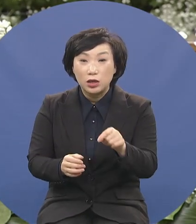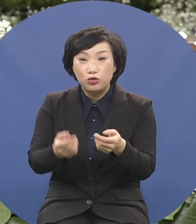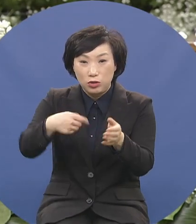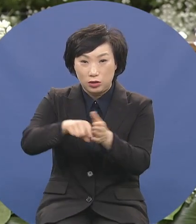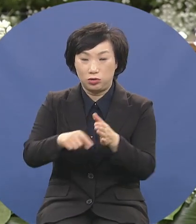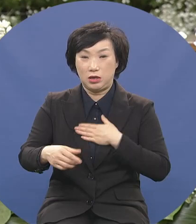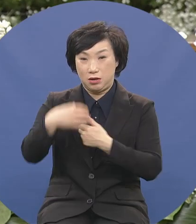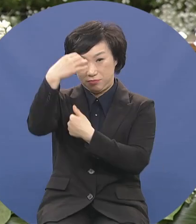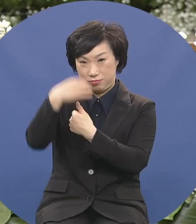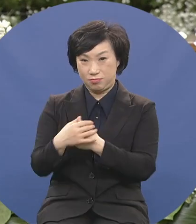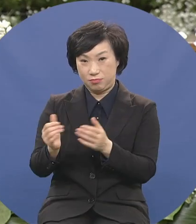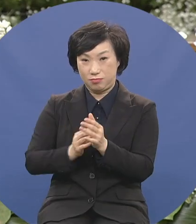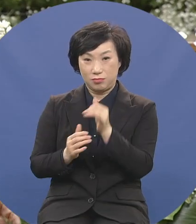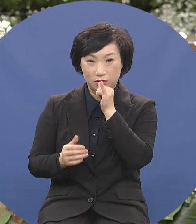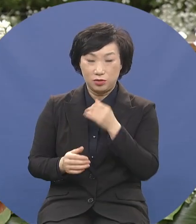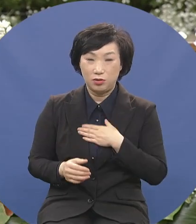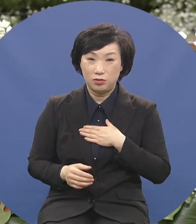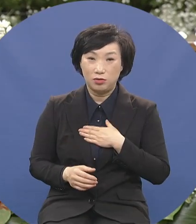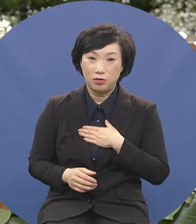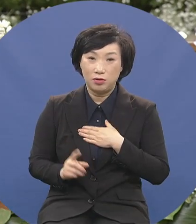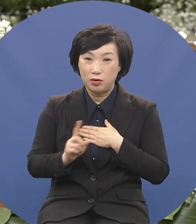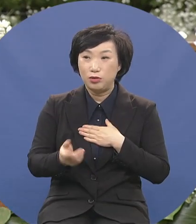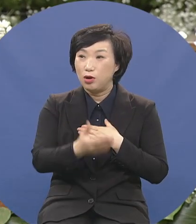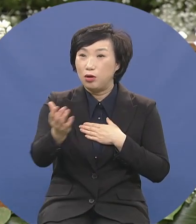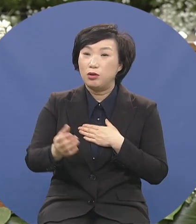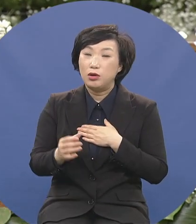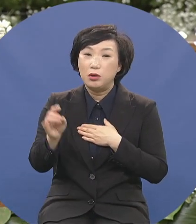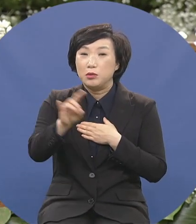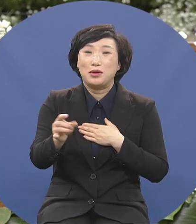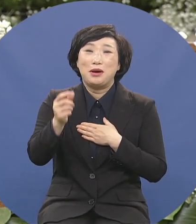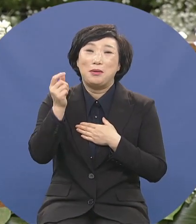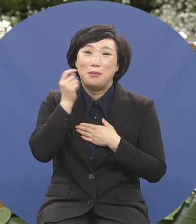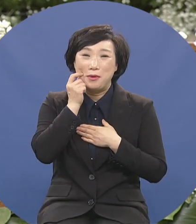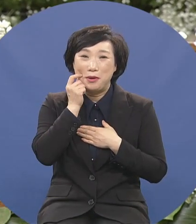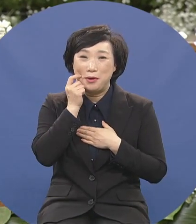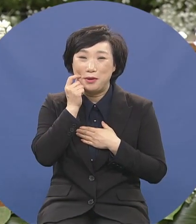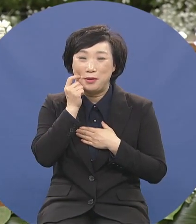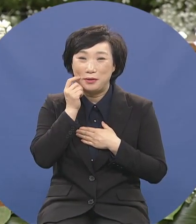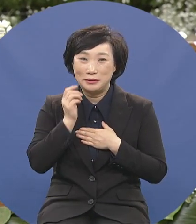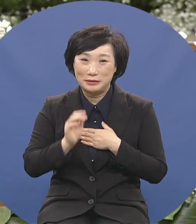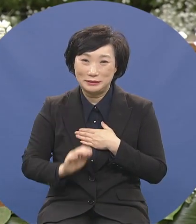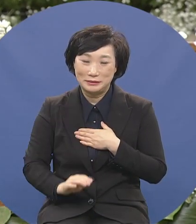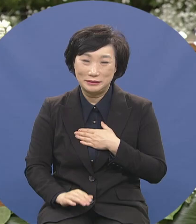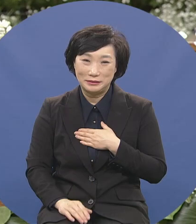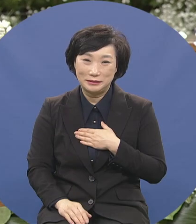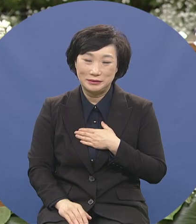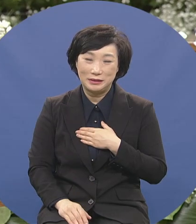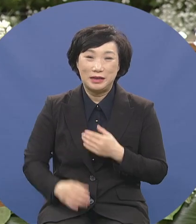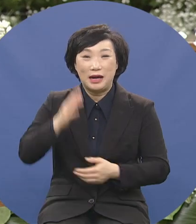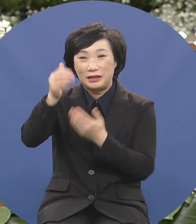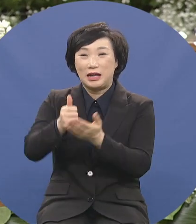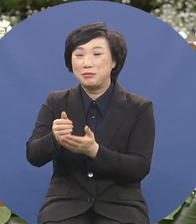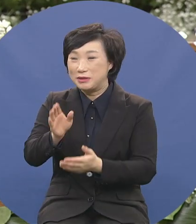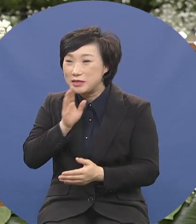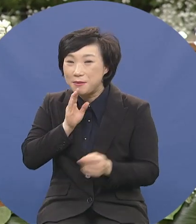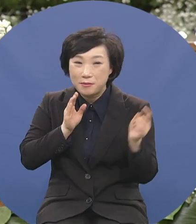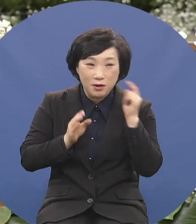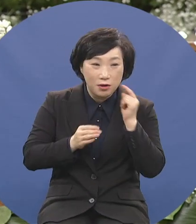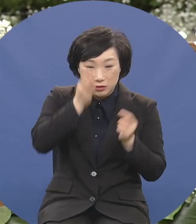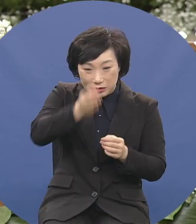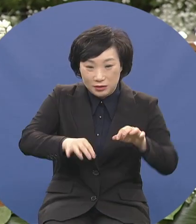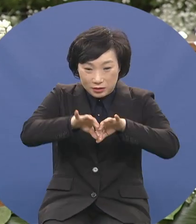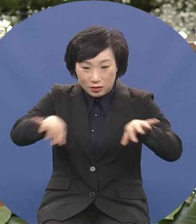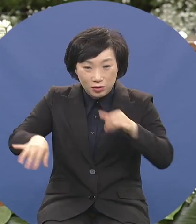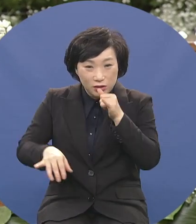때문에 변명이 통하지 않는다는 사실. 하나님은 참과 거짓을 분명하게